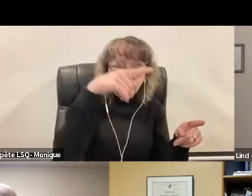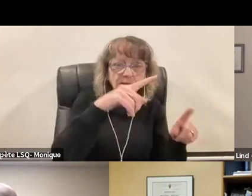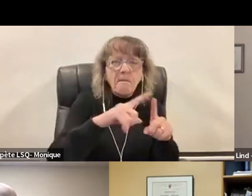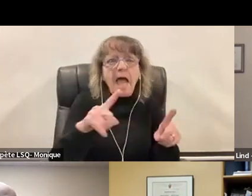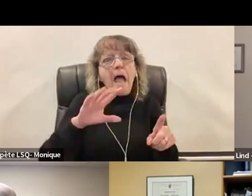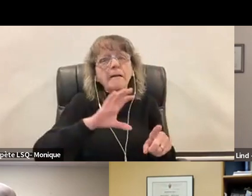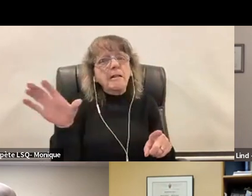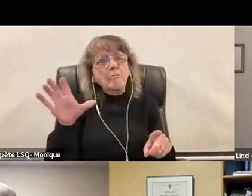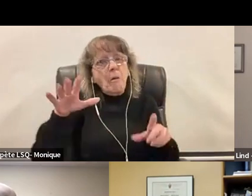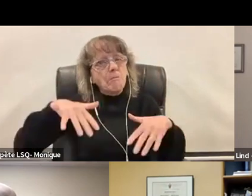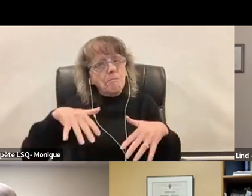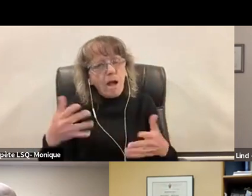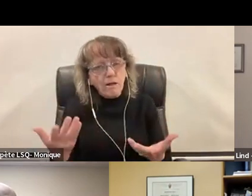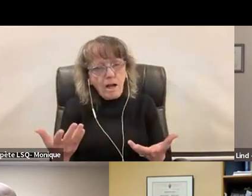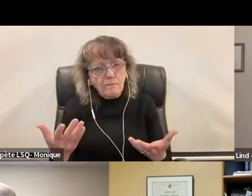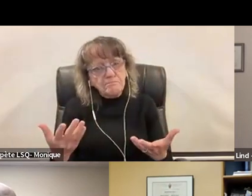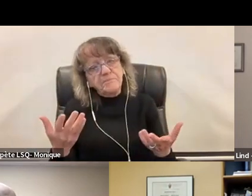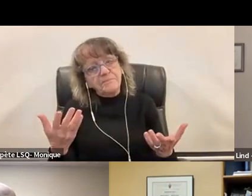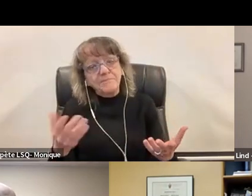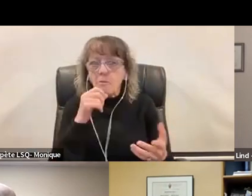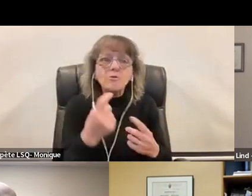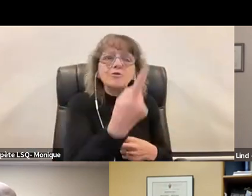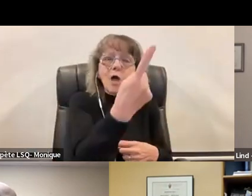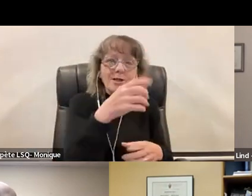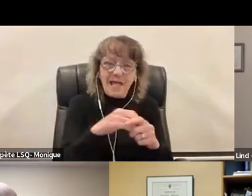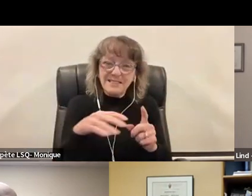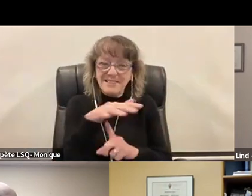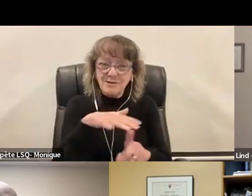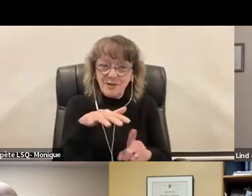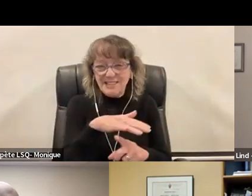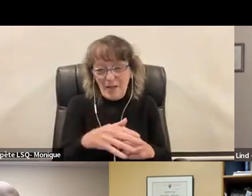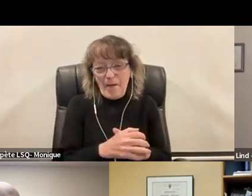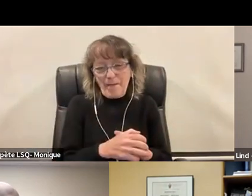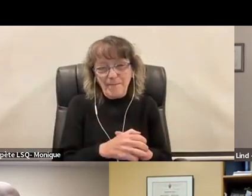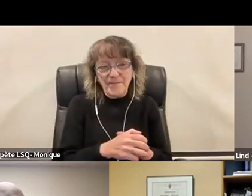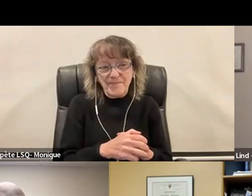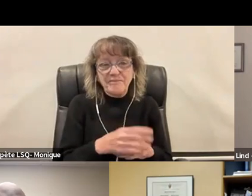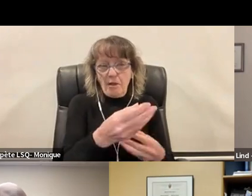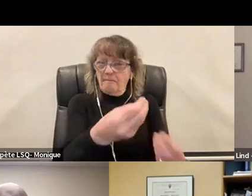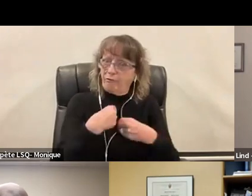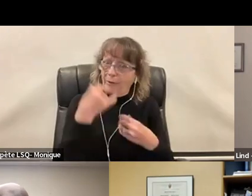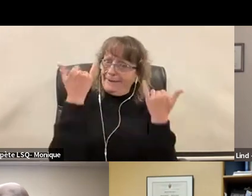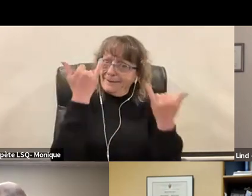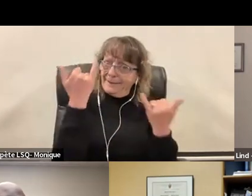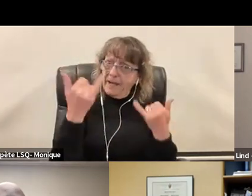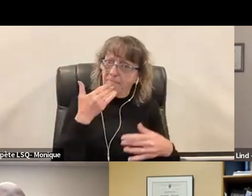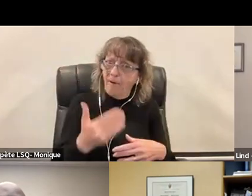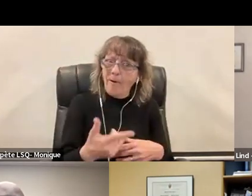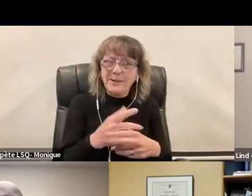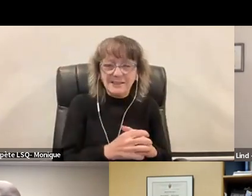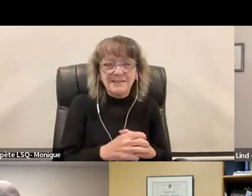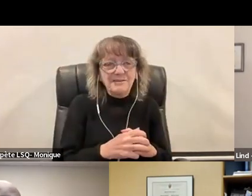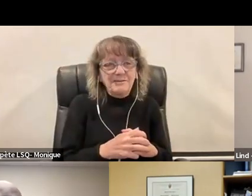Donc, vous n'êtes pas le seul dans cette situation. Des idées. Vous me donnez des idées. Je ne suis pas analyste